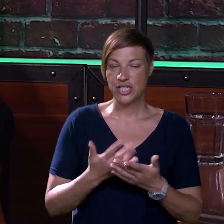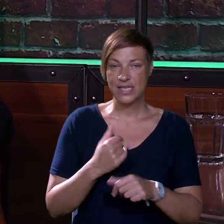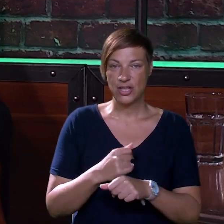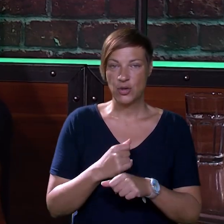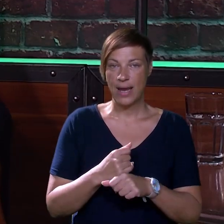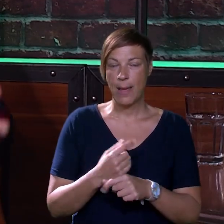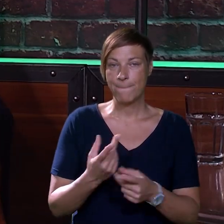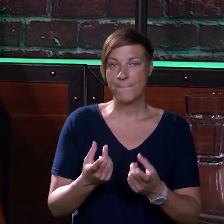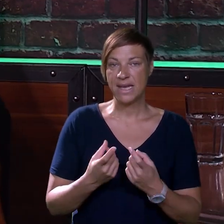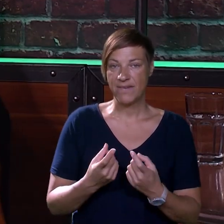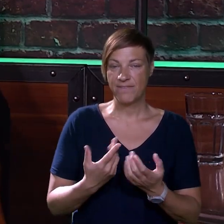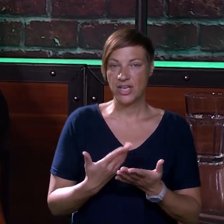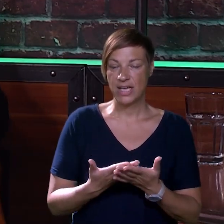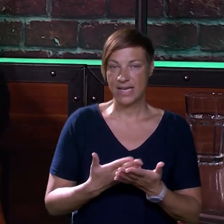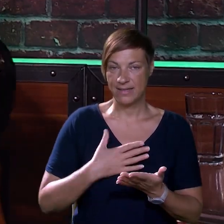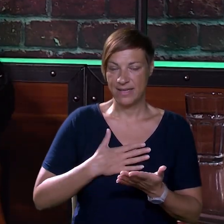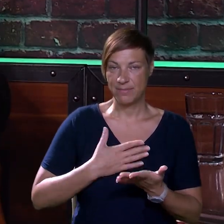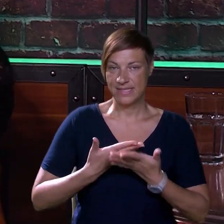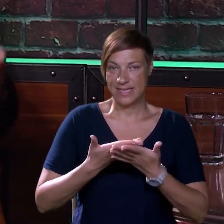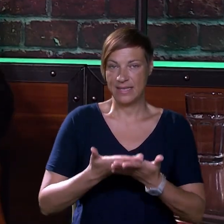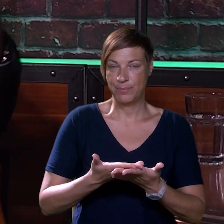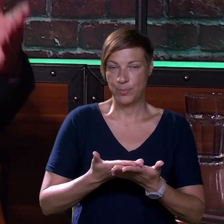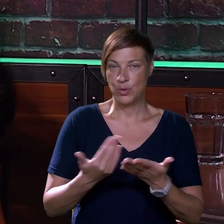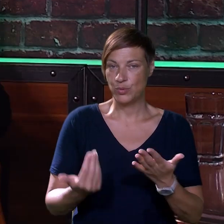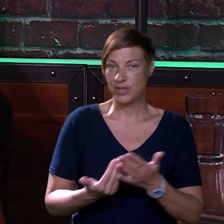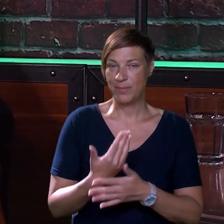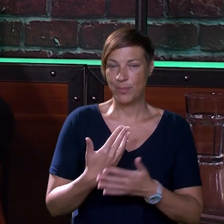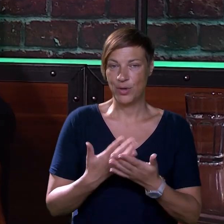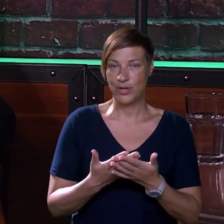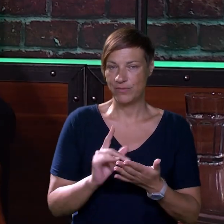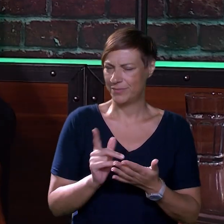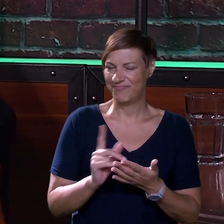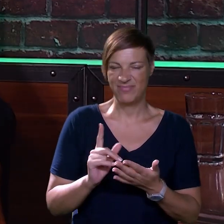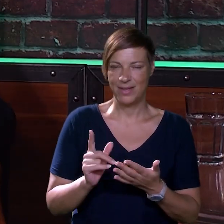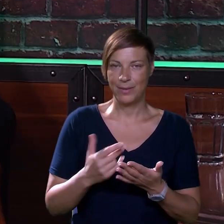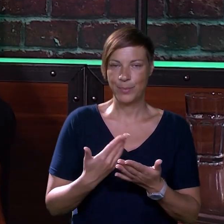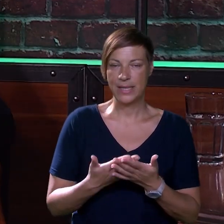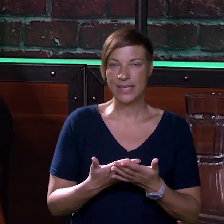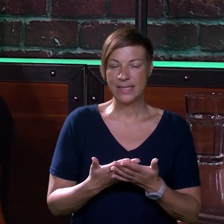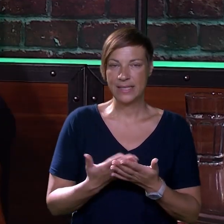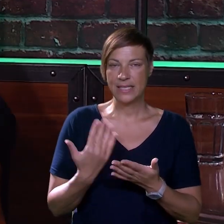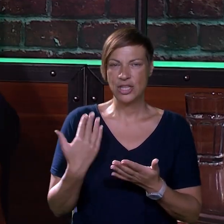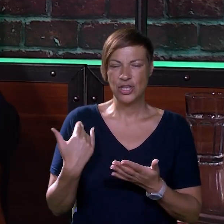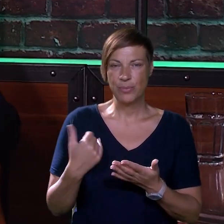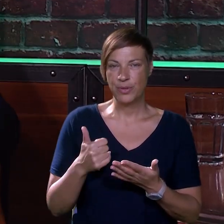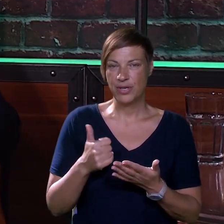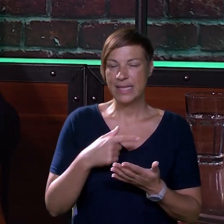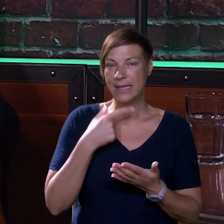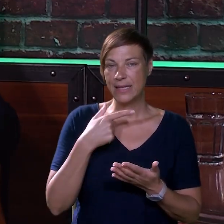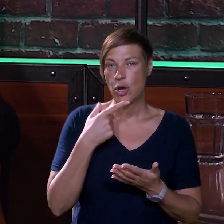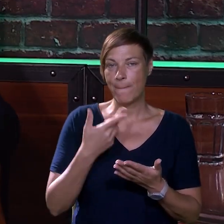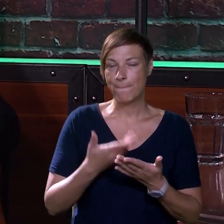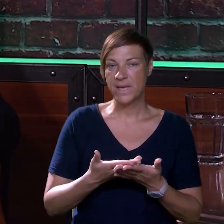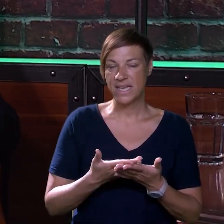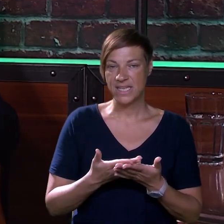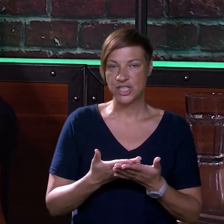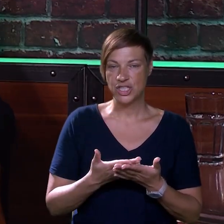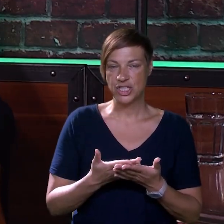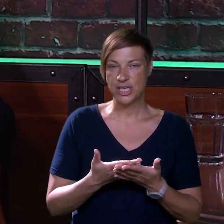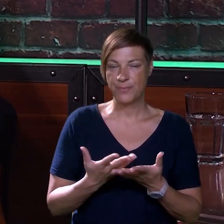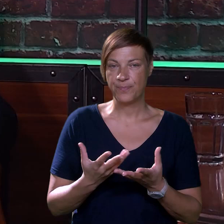sam to napravio, ali eto, ne, da mi sad neko ponudi ponovno. Ne, nikako, to je bio jedan dio priče,